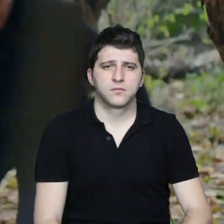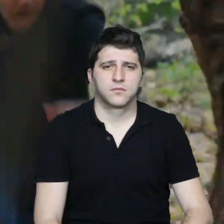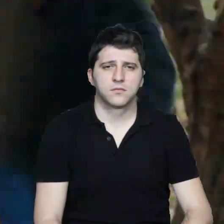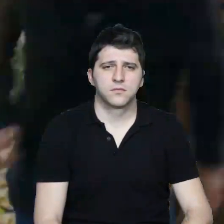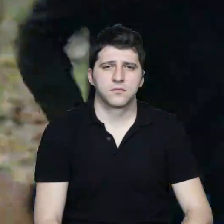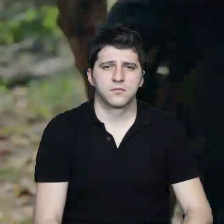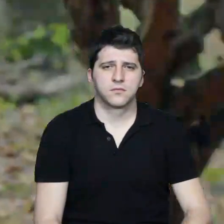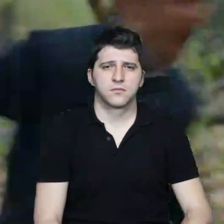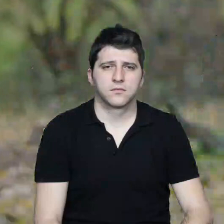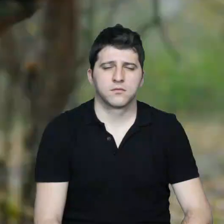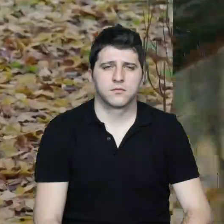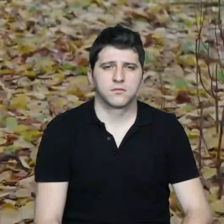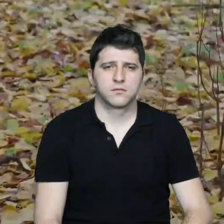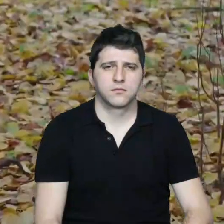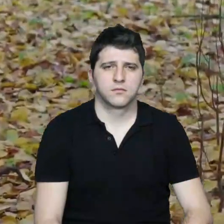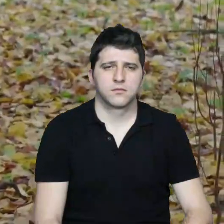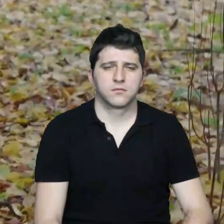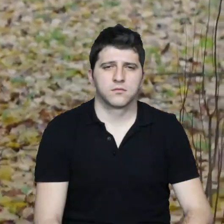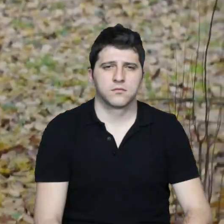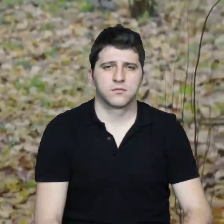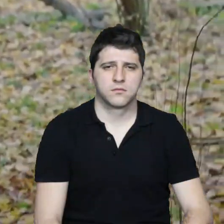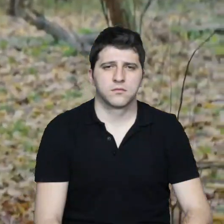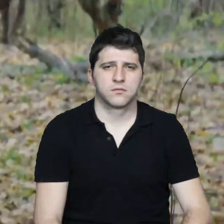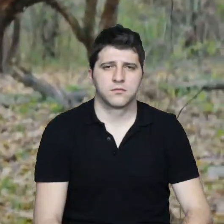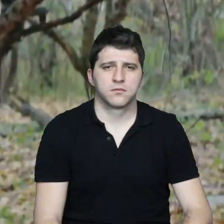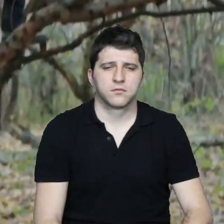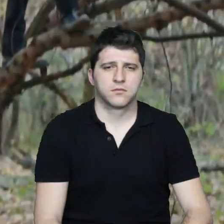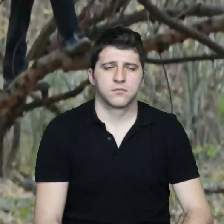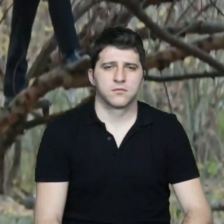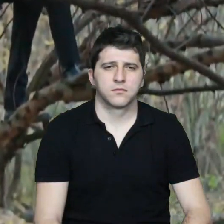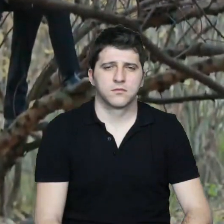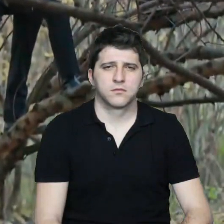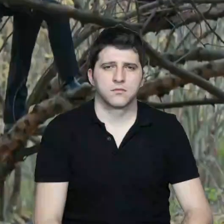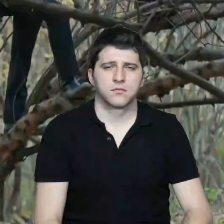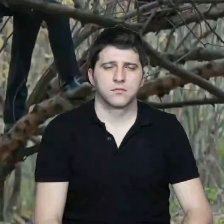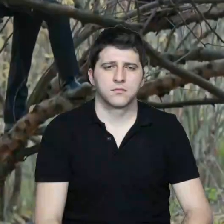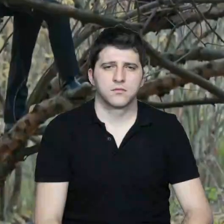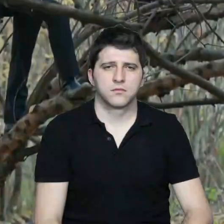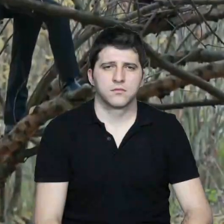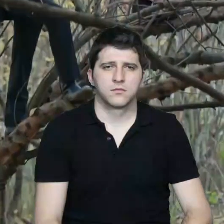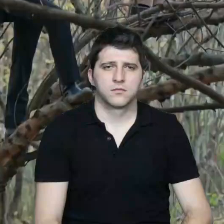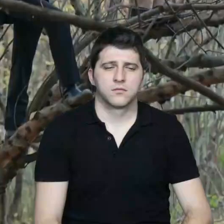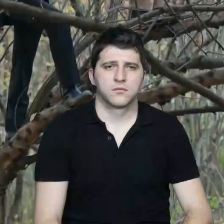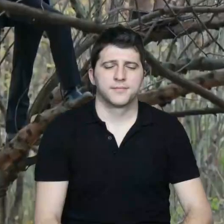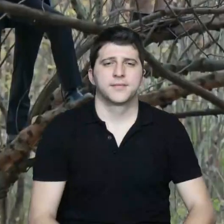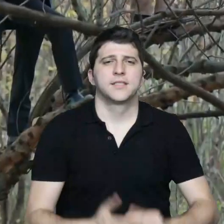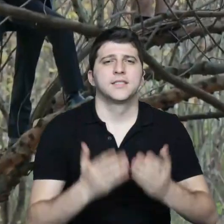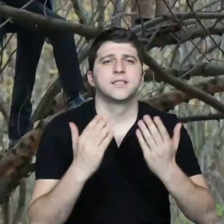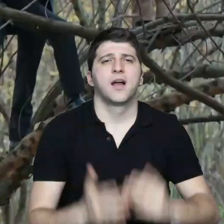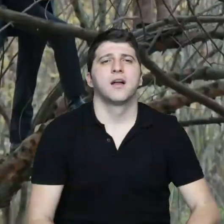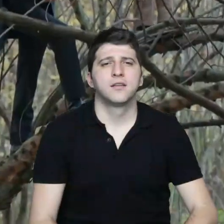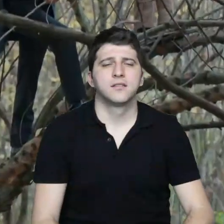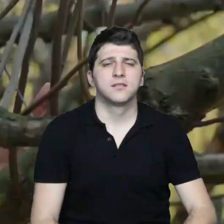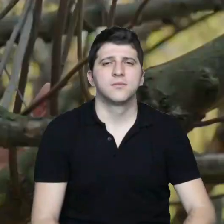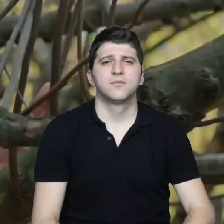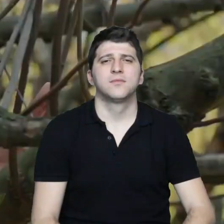Allah Allah! Abi! Sokak köpekleri saldırınca kaçıştılar. Ağaca çıkmışlar. Ya!